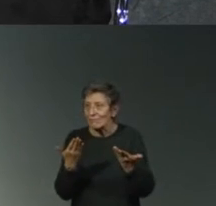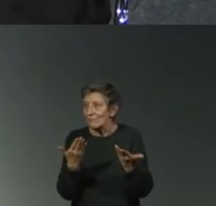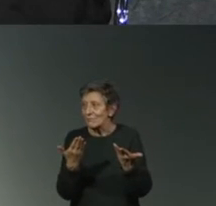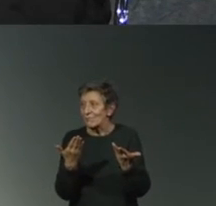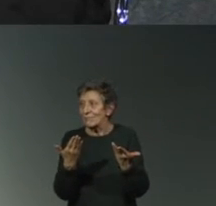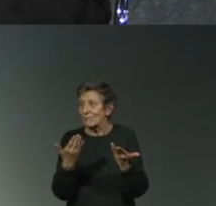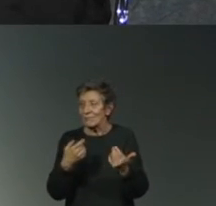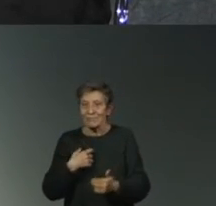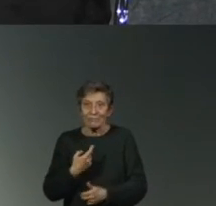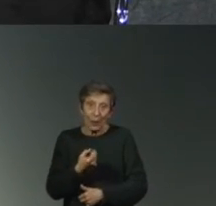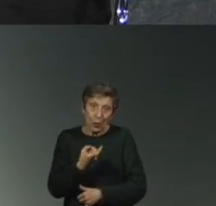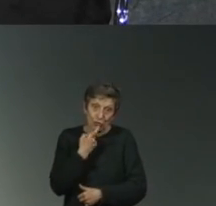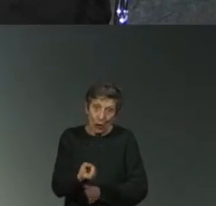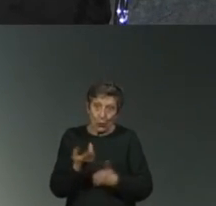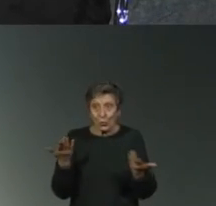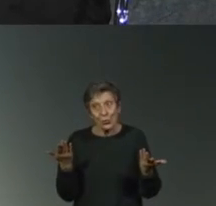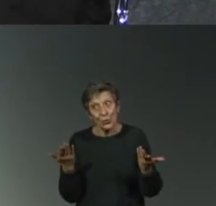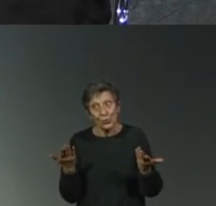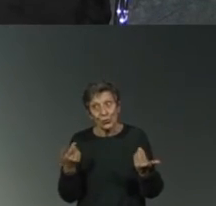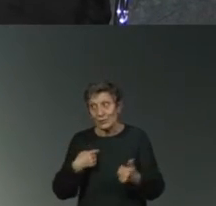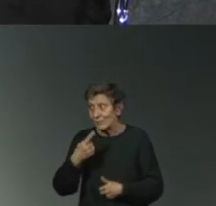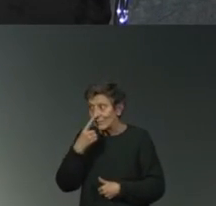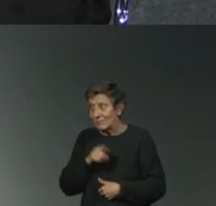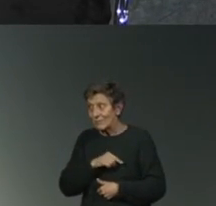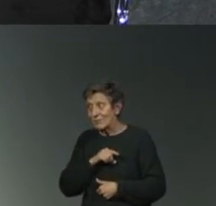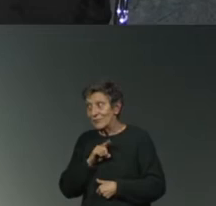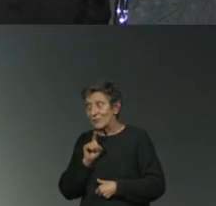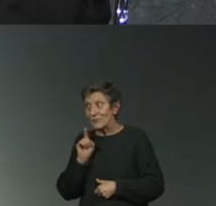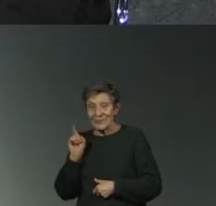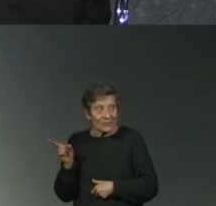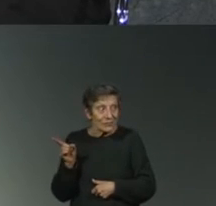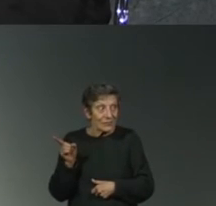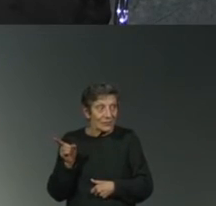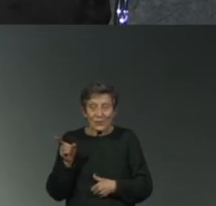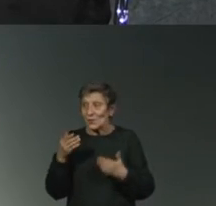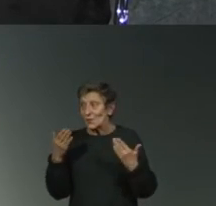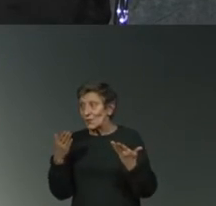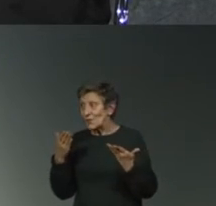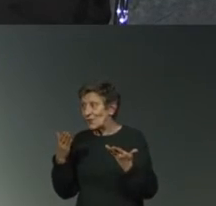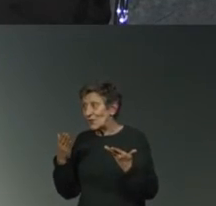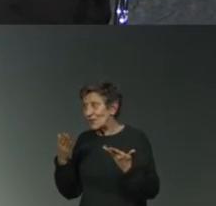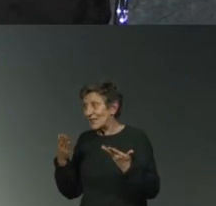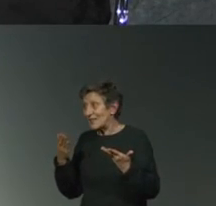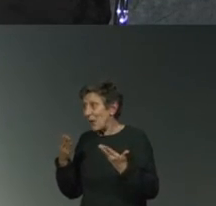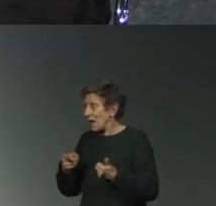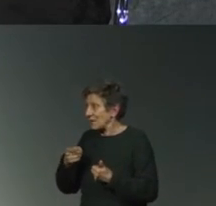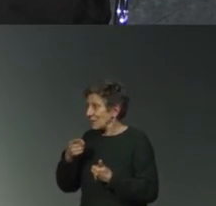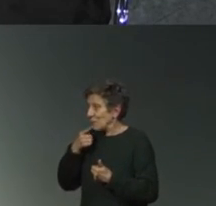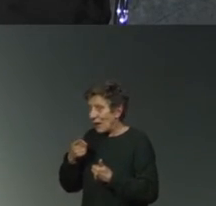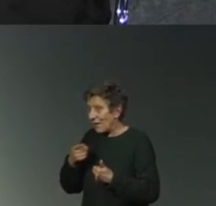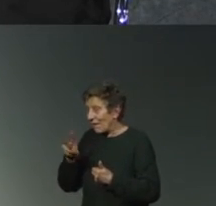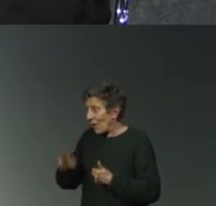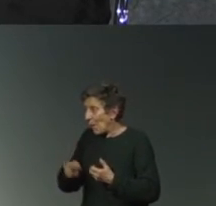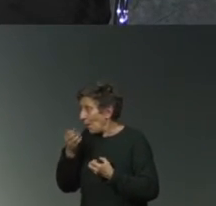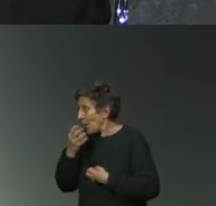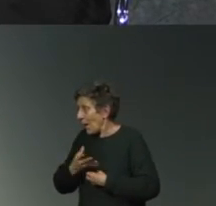je suis un peu jaloux, parce que je trouve que vous parlez très très bien d'architecture. Ah, mais ce que vous venez de me